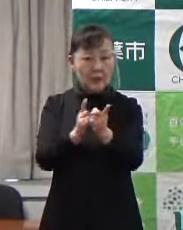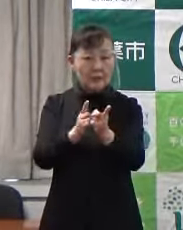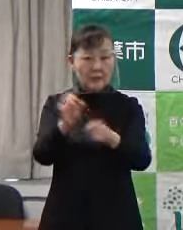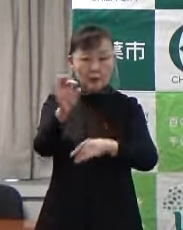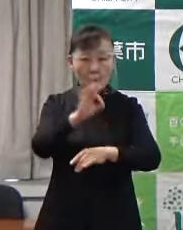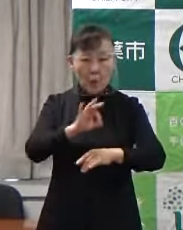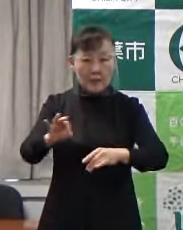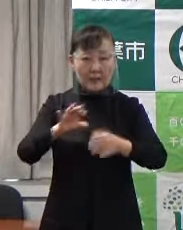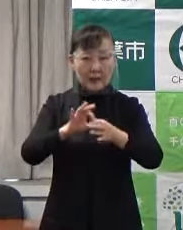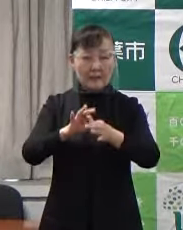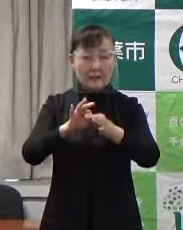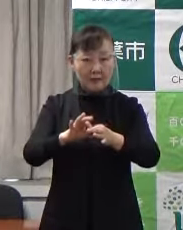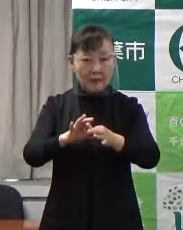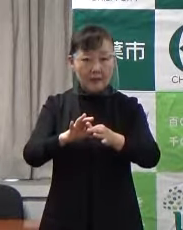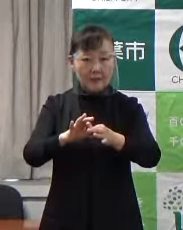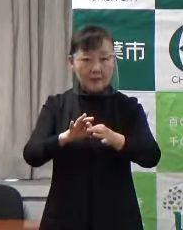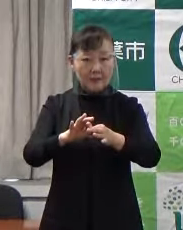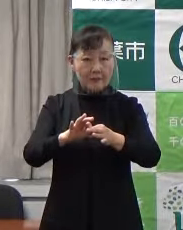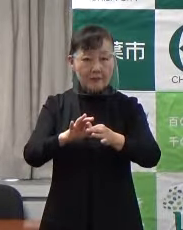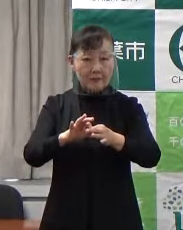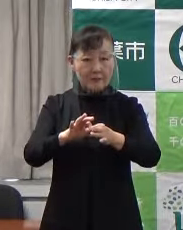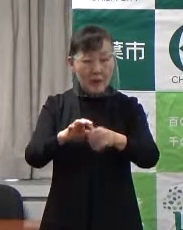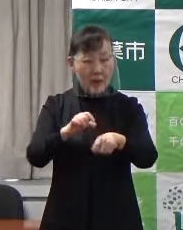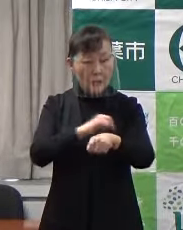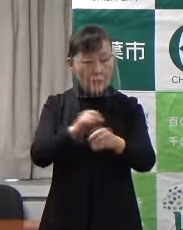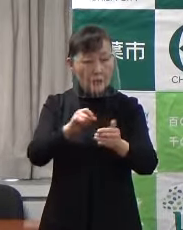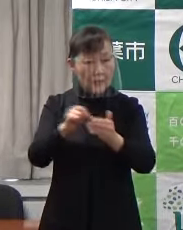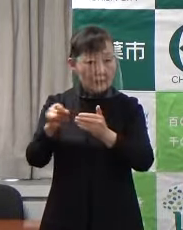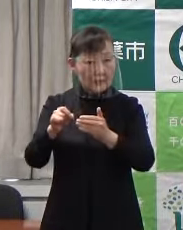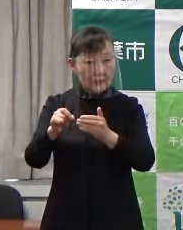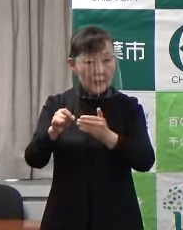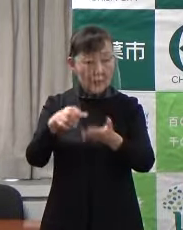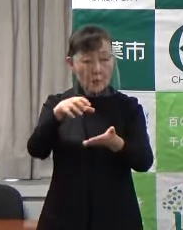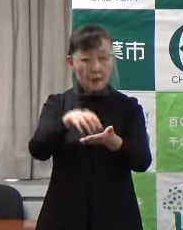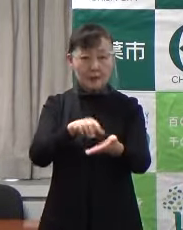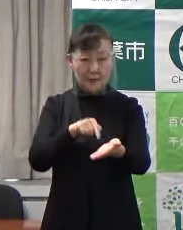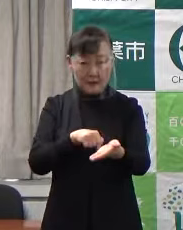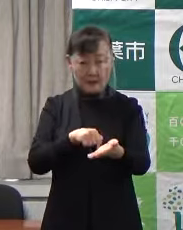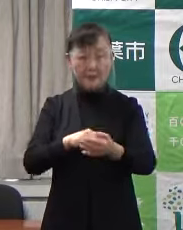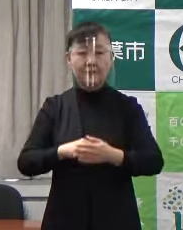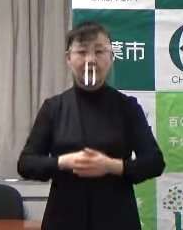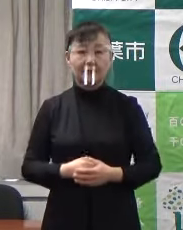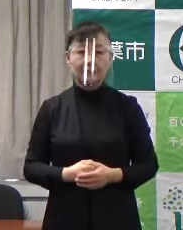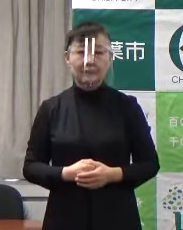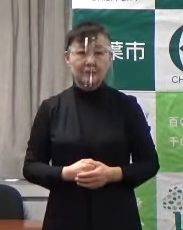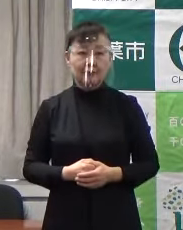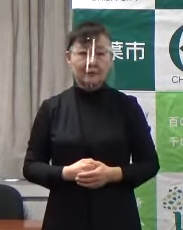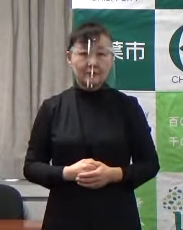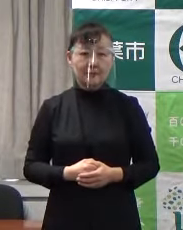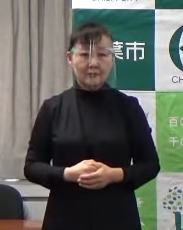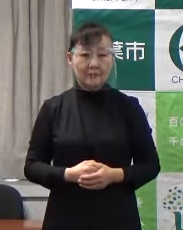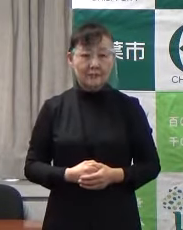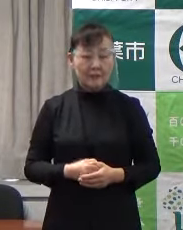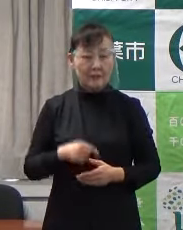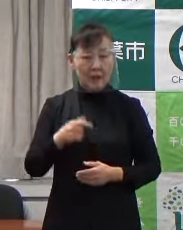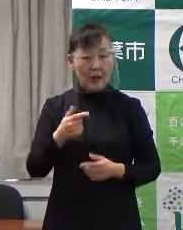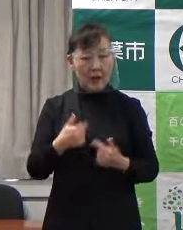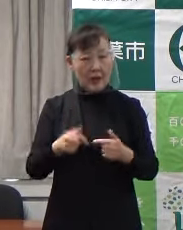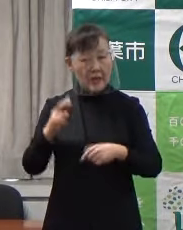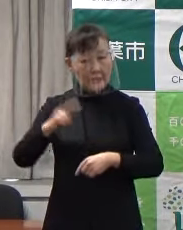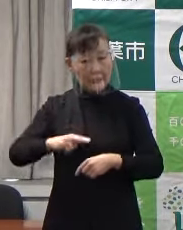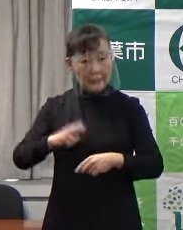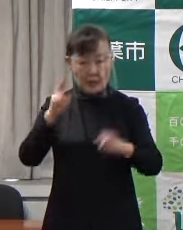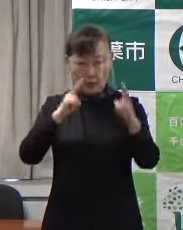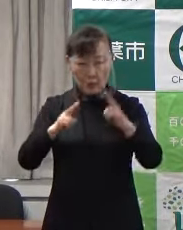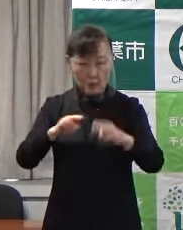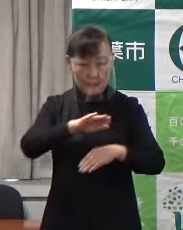商品というものに関しては少し飛び出しして表記をさせていただいています。私もそれぞれいつも認定企業の皆